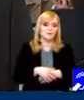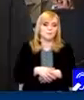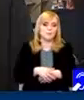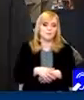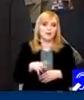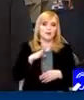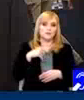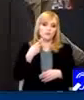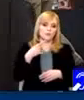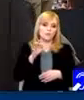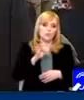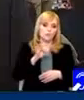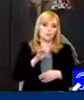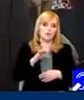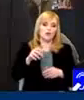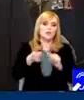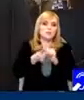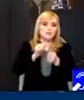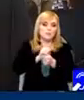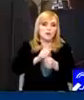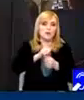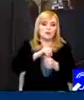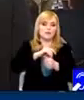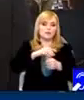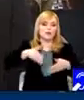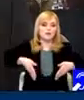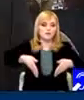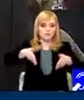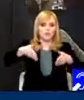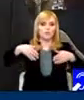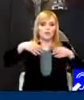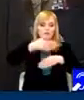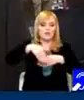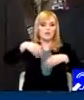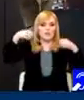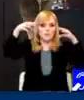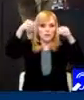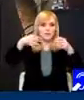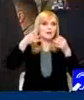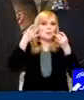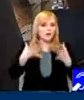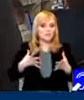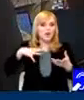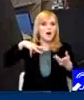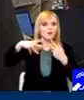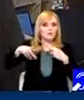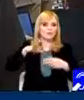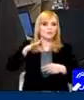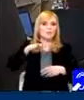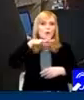la schimbarea iluminatului public din becuri obișnuite în becuri tip